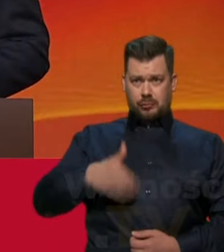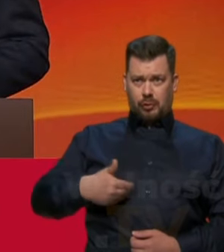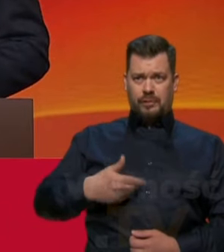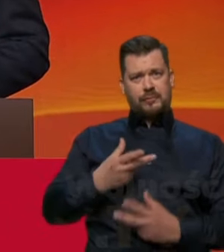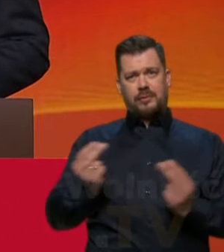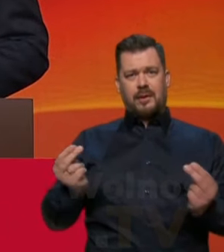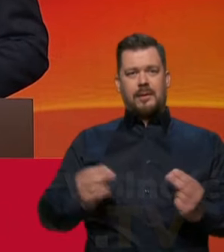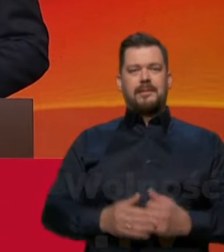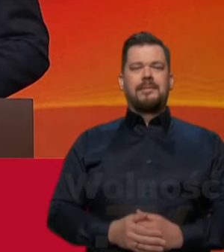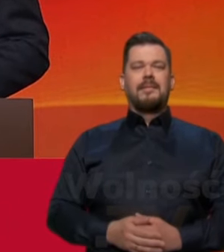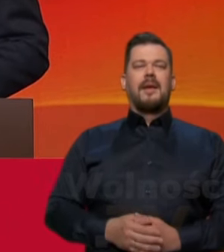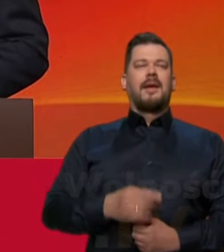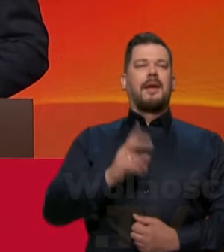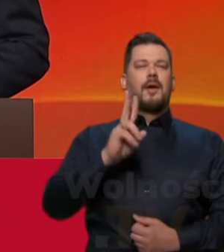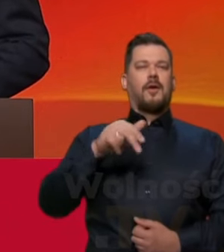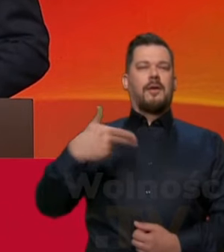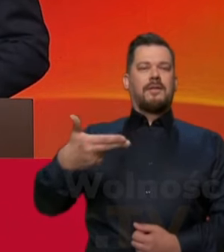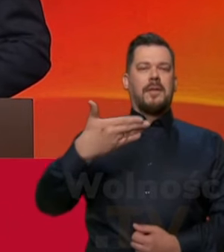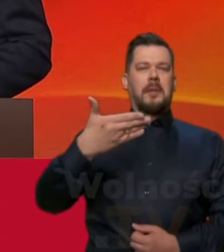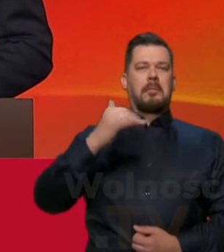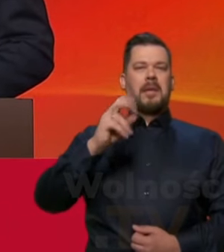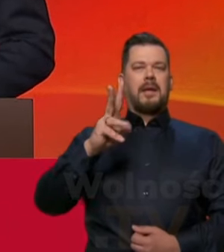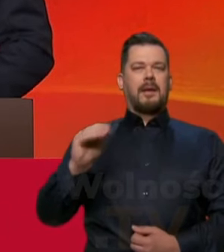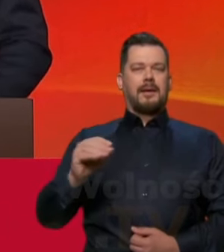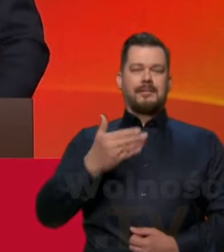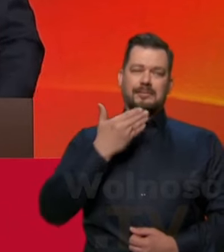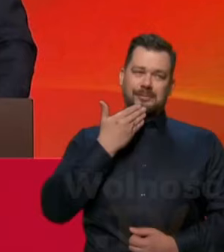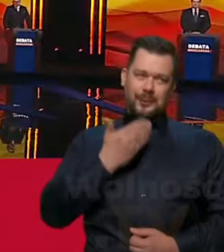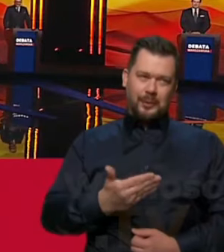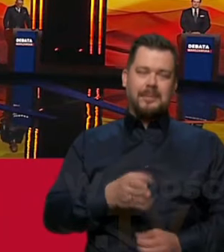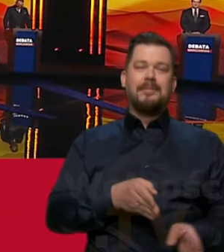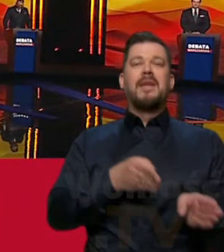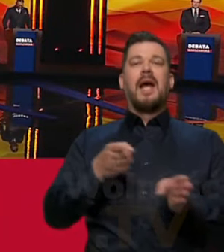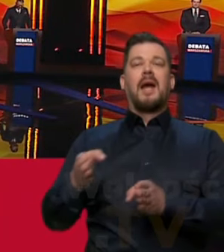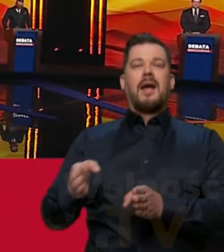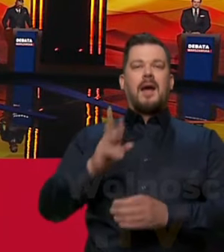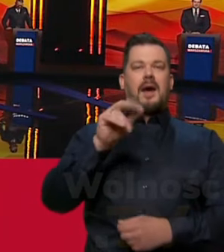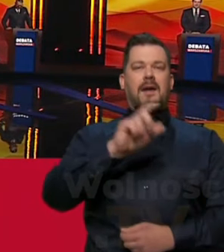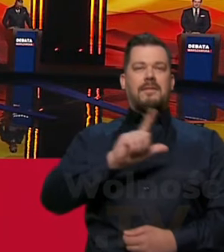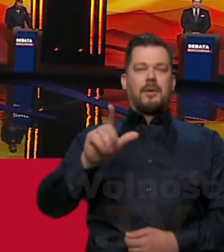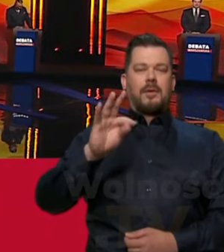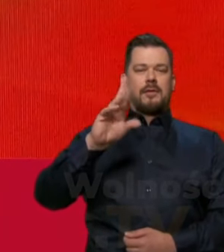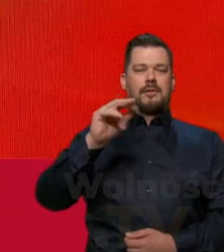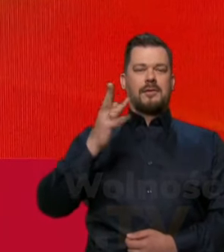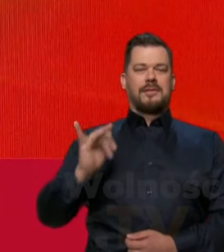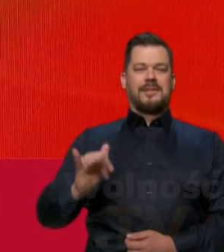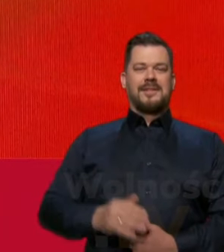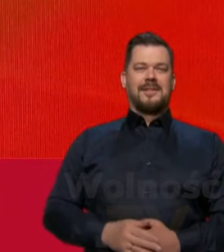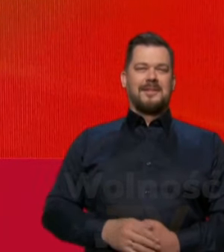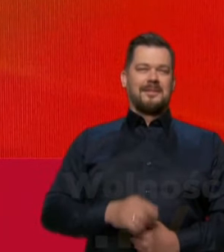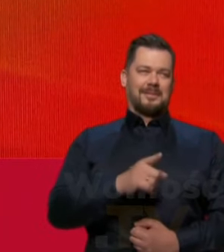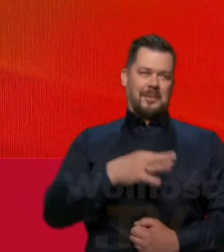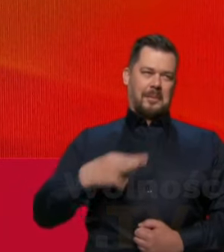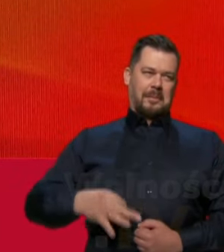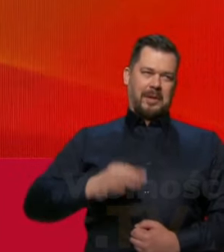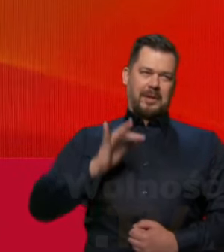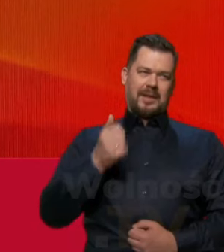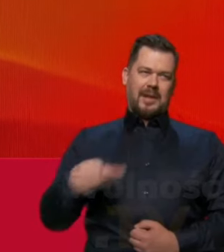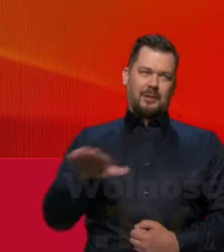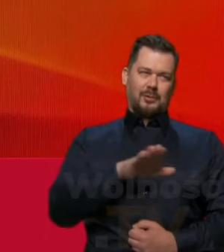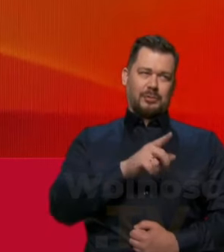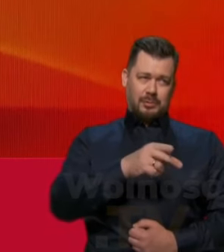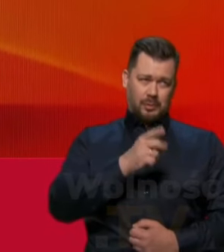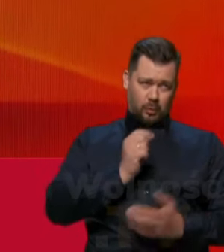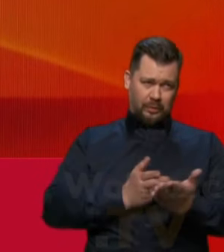czas na odpowiedź. Pan Janusz Korwin-Mikke, bardzo dziękujemy. Teraz kolej pana Rafała Trzaskowskiego. Panie Januszu, no kto jak to, ale pan się nabiera